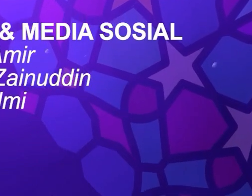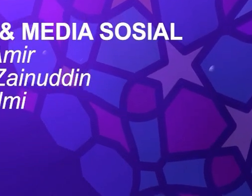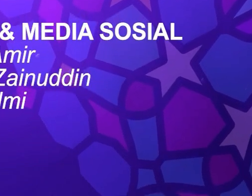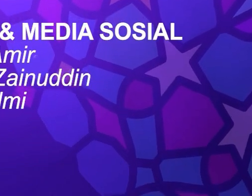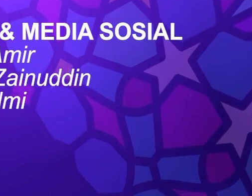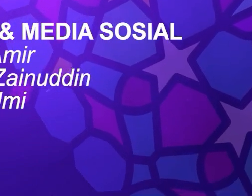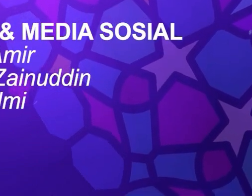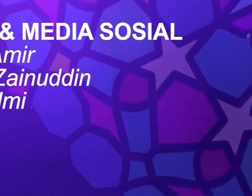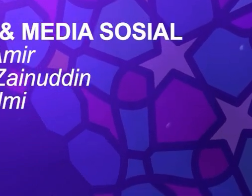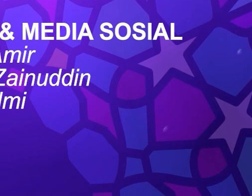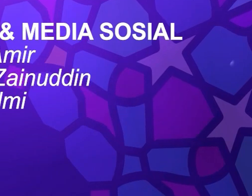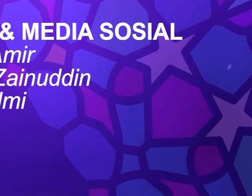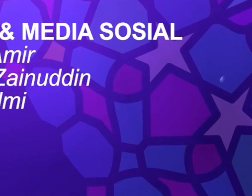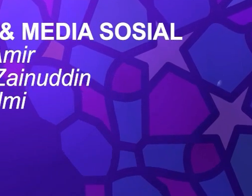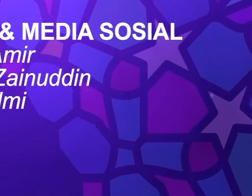hujan